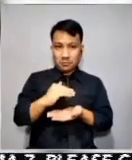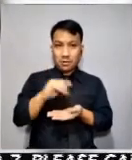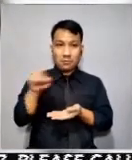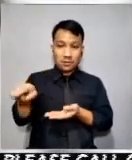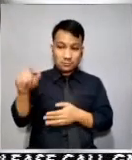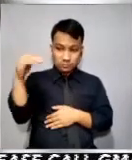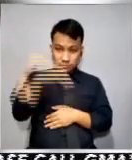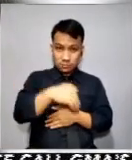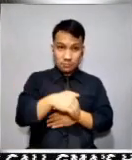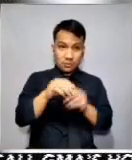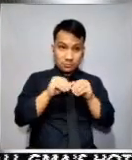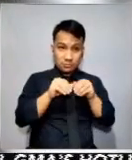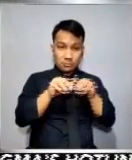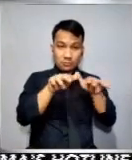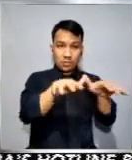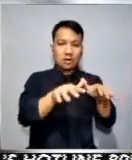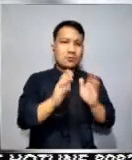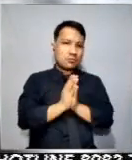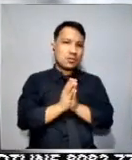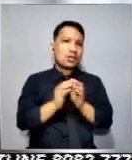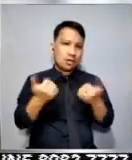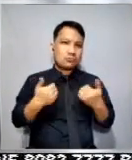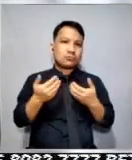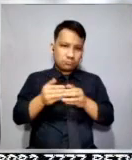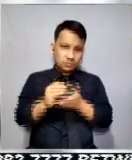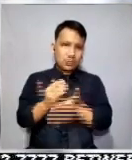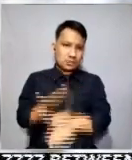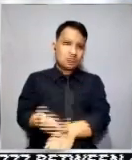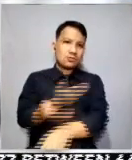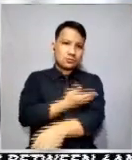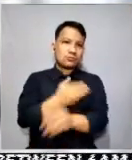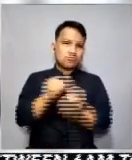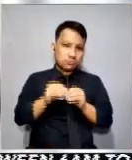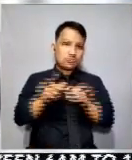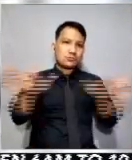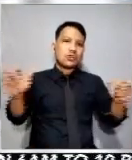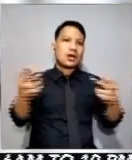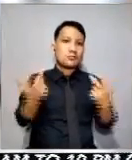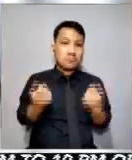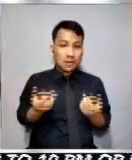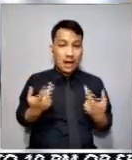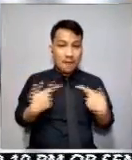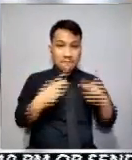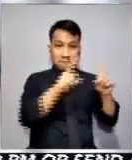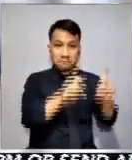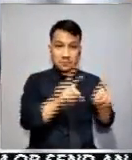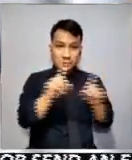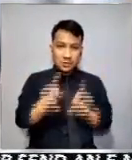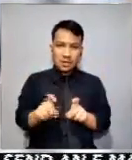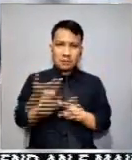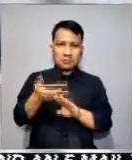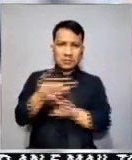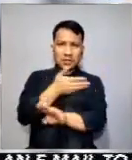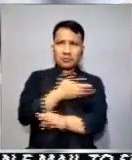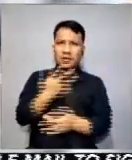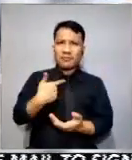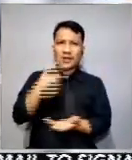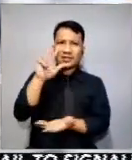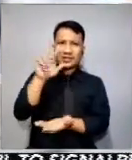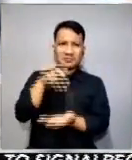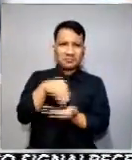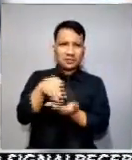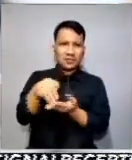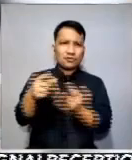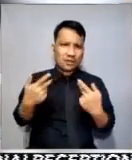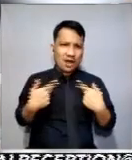testing. Bago raw matapos ang buwan, nasa 3 milyon na ang nasuri para sa COVID. Gagamit na rin daw ng antigen test kung saan